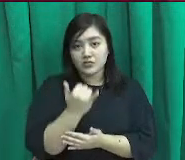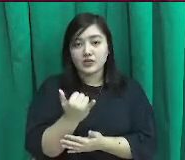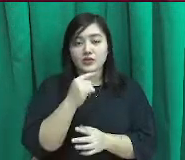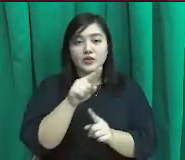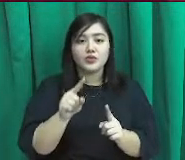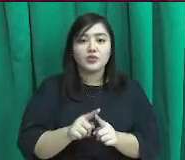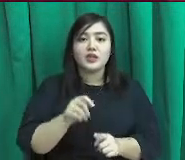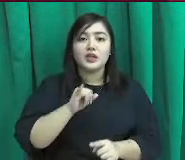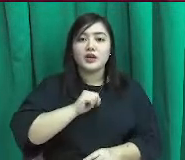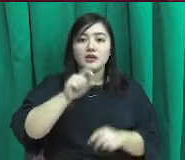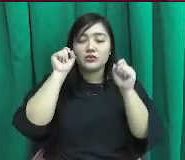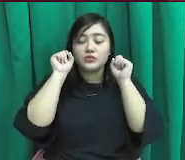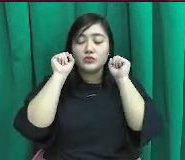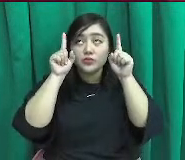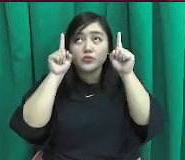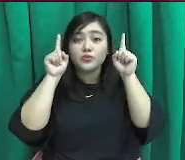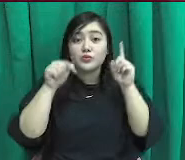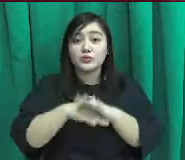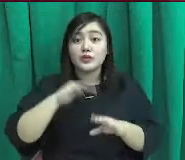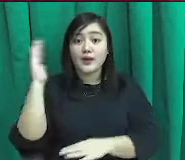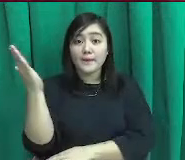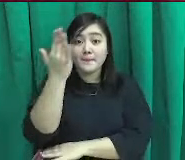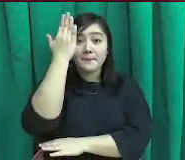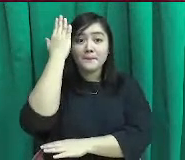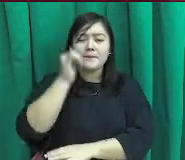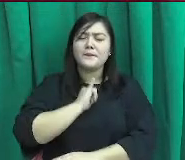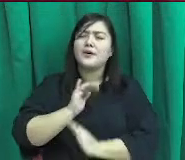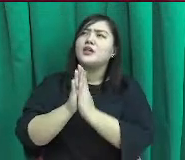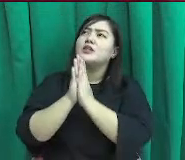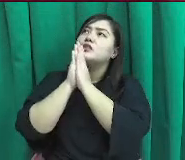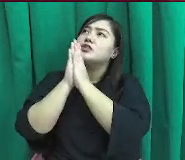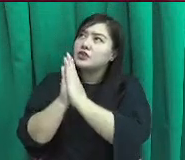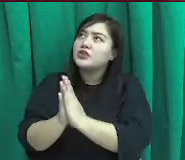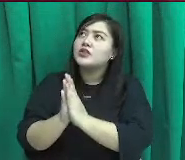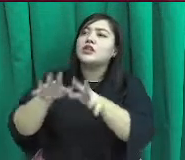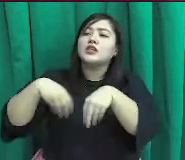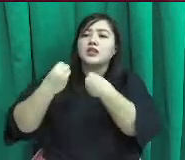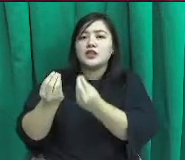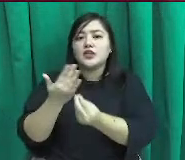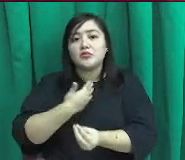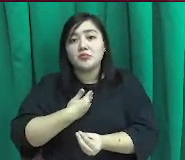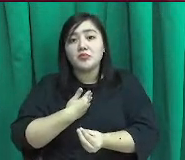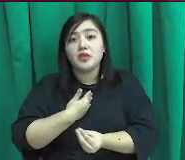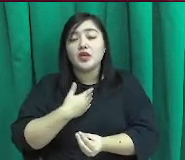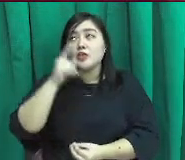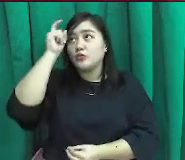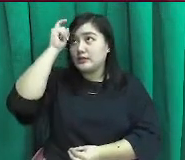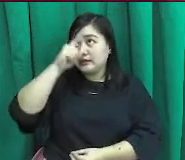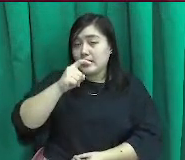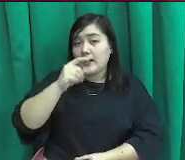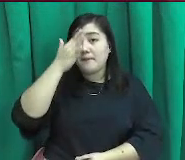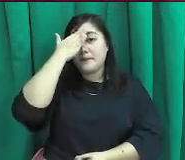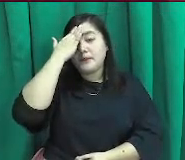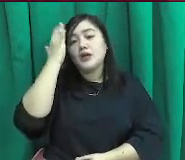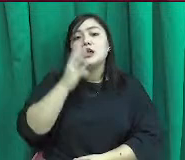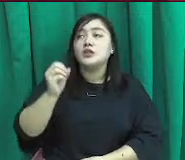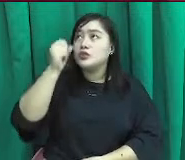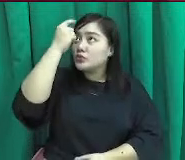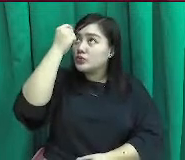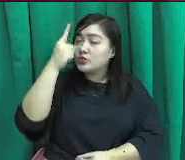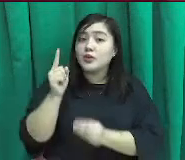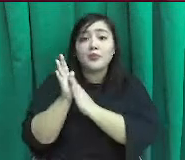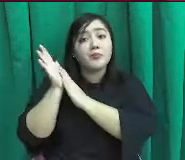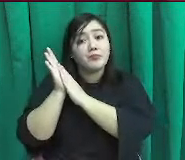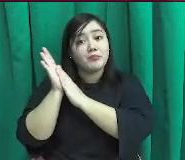ko sa Panginoong Diyos, ibigay niyo po yung wisdom, understanding, and knowledge sa akin para maganap ko yung responsibilidad ko sa family.